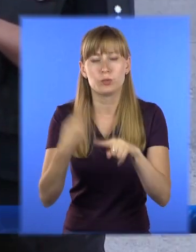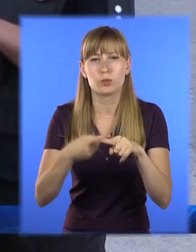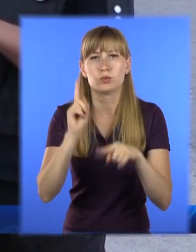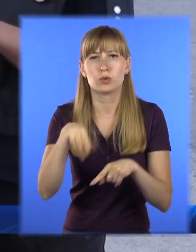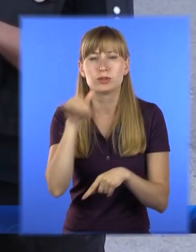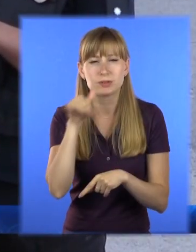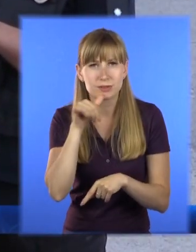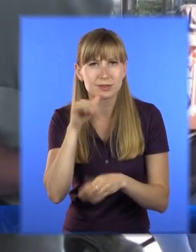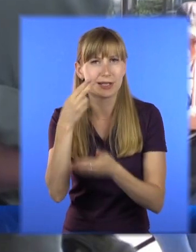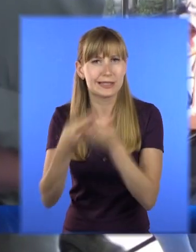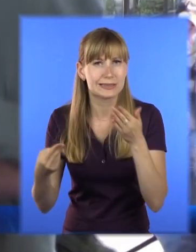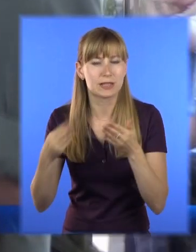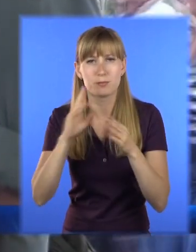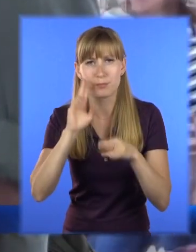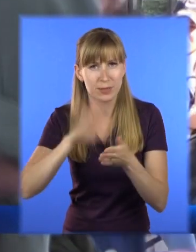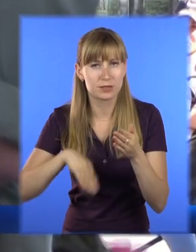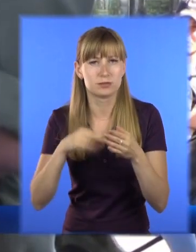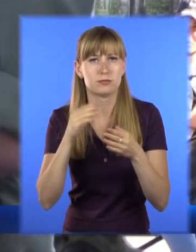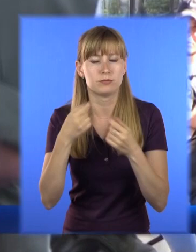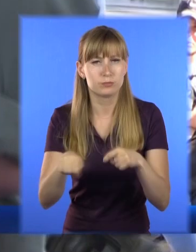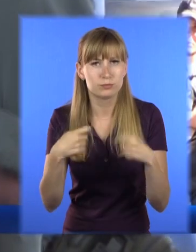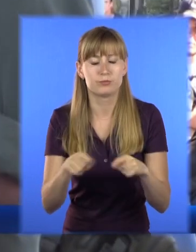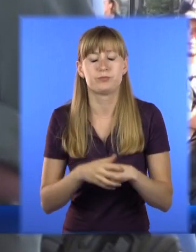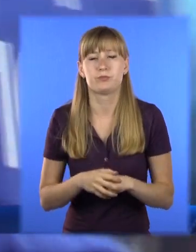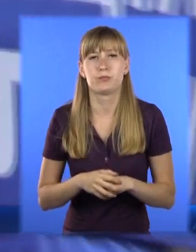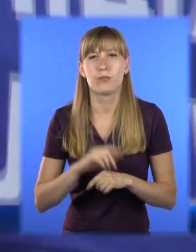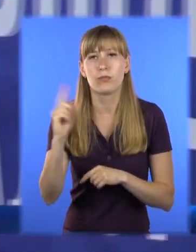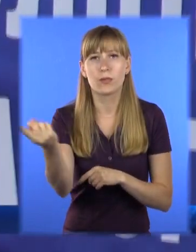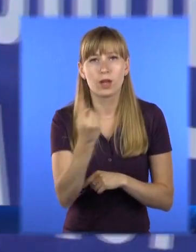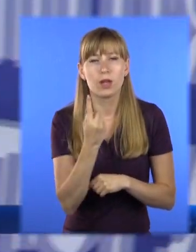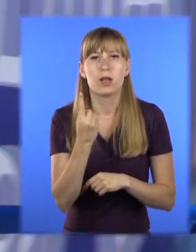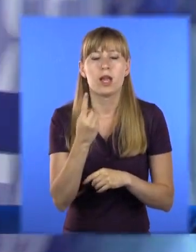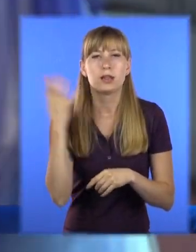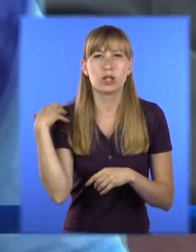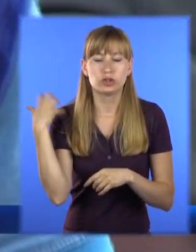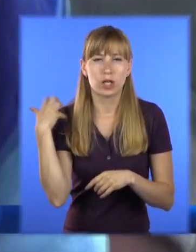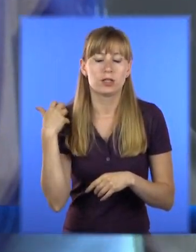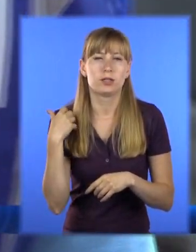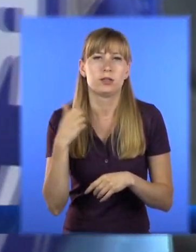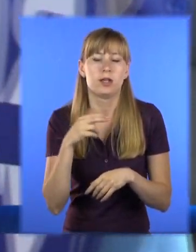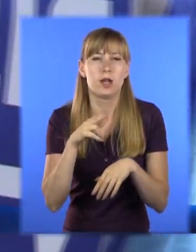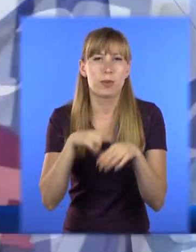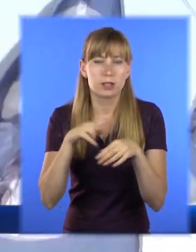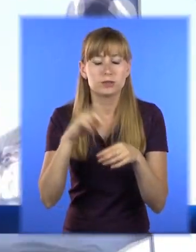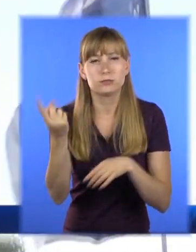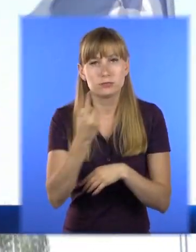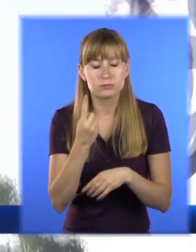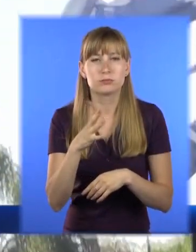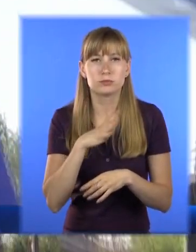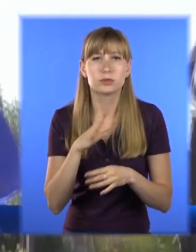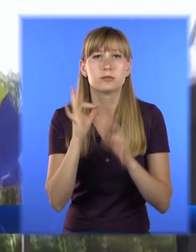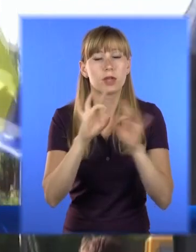вийшов тимчасово виконуючий обов'язки начальника патрульної поліції Кривого Рогу Дмитро Шпаковський. Він зазначив, що